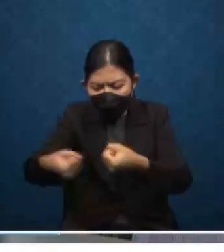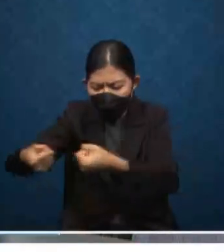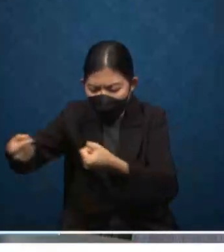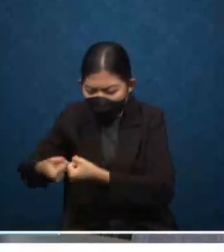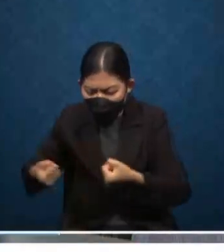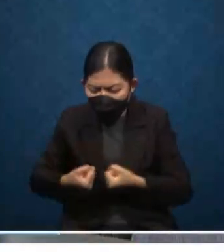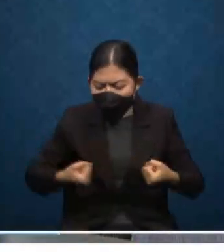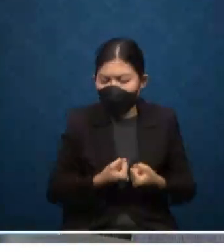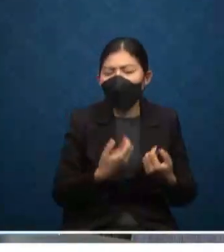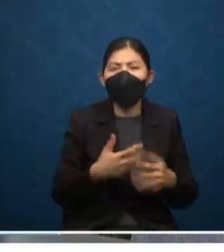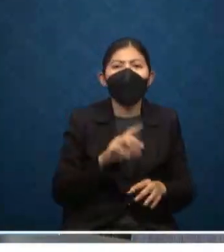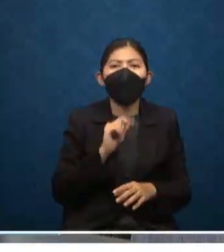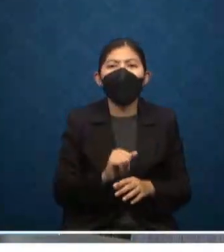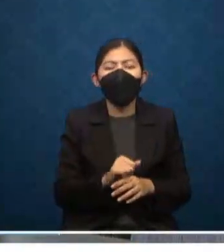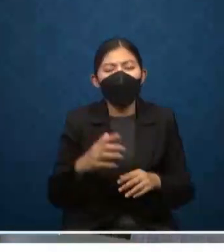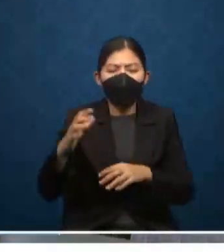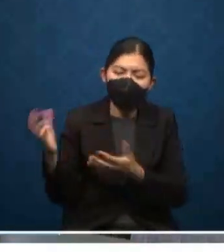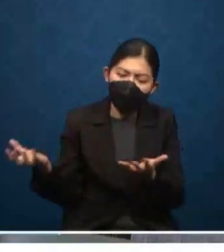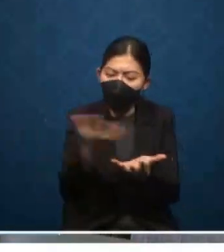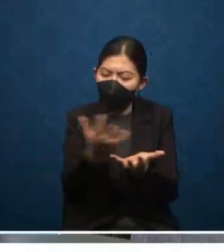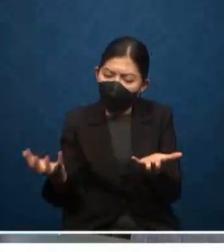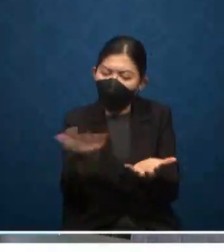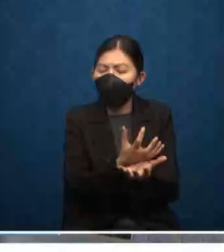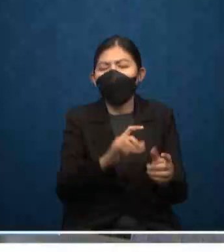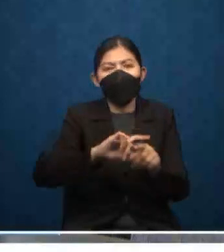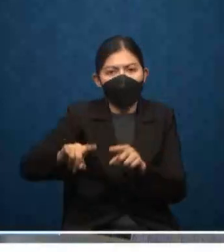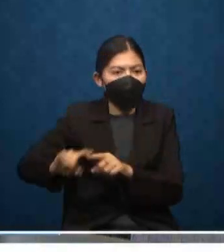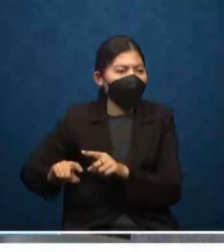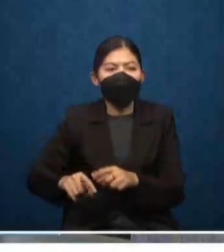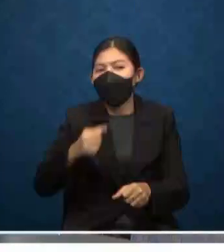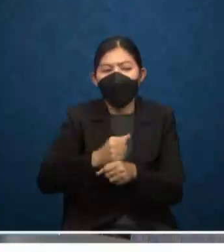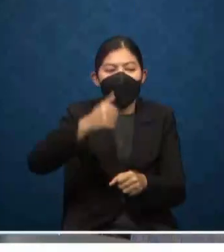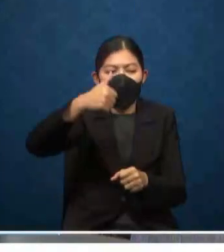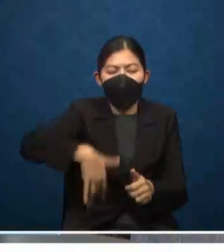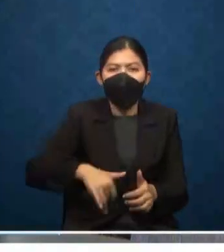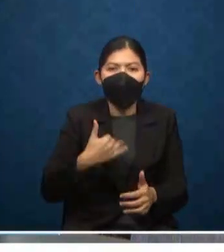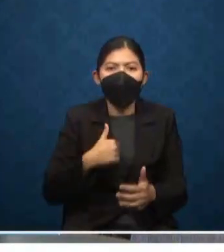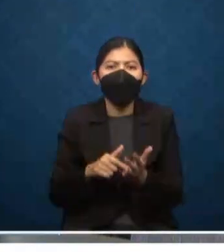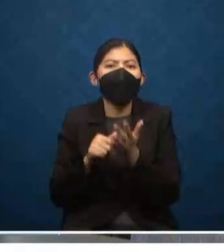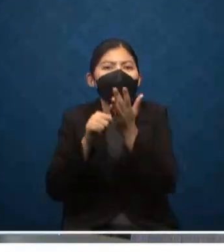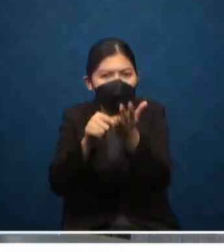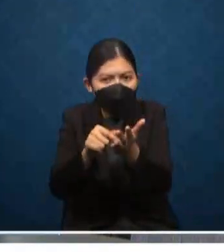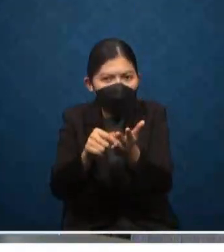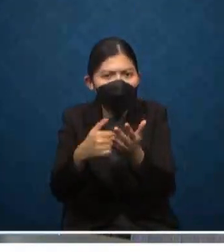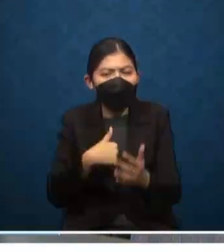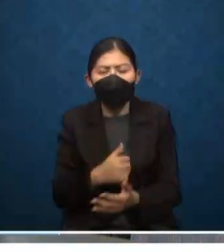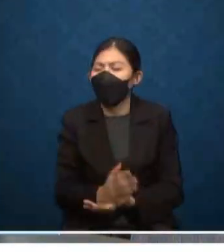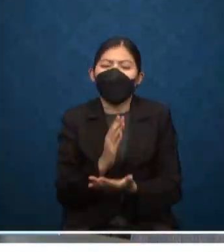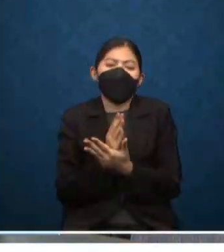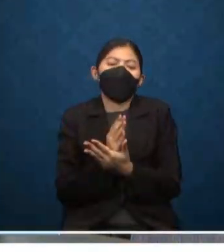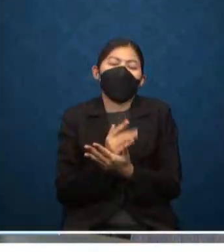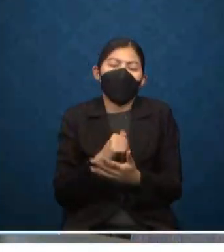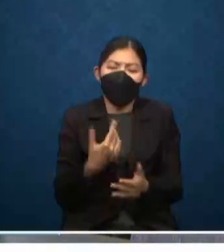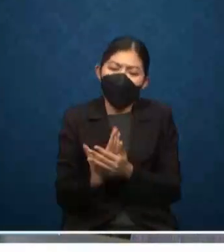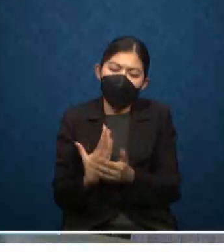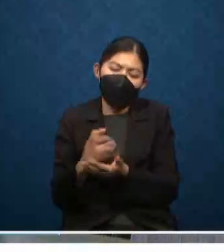และในเรื่องของการขนส่งอะไรต่างๆเหล่านี้เป็นต้นทั้งนั้นผมจึงแปลยติเอาไว้ผมไม่หยุดอ้อยเพียงแค่ว่าเงินอุดหนุน